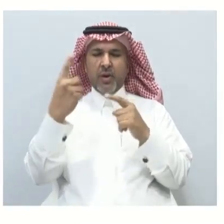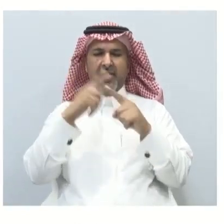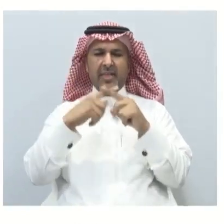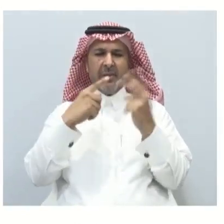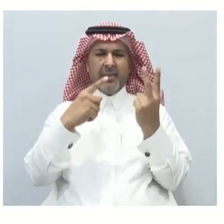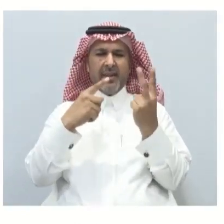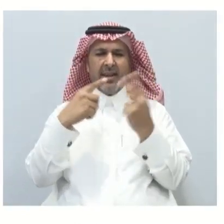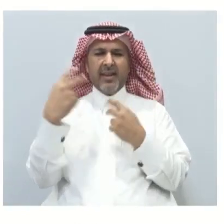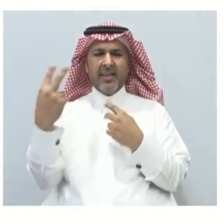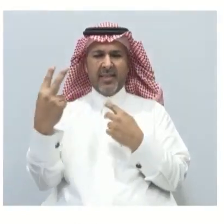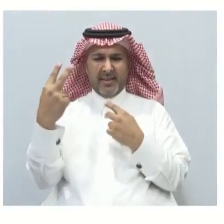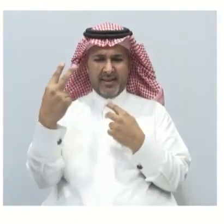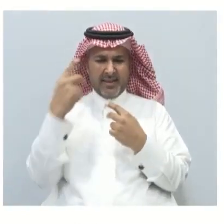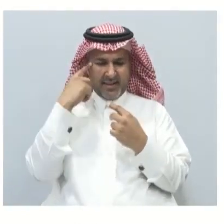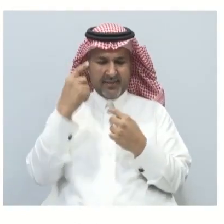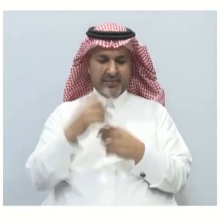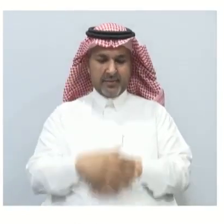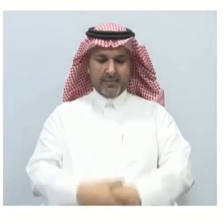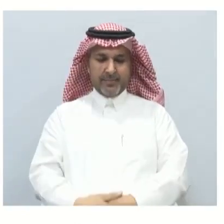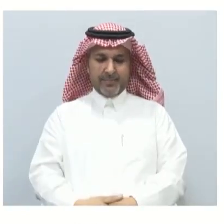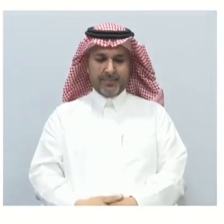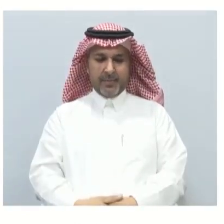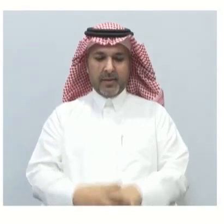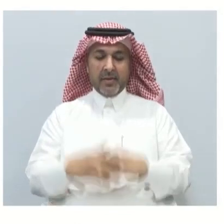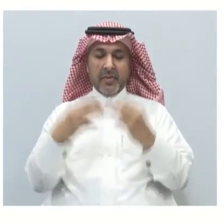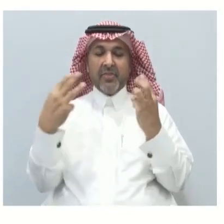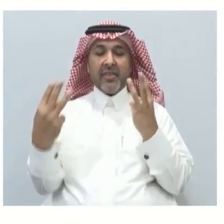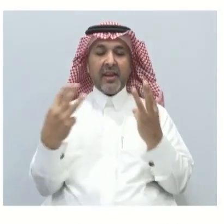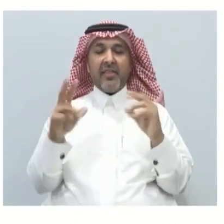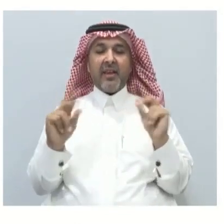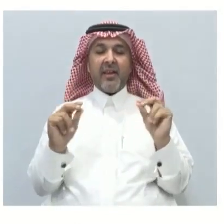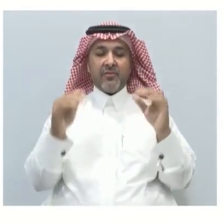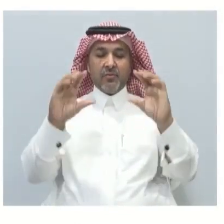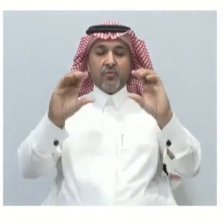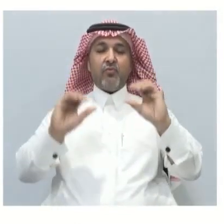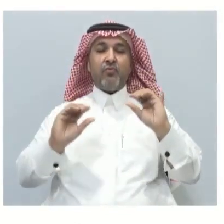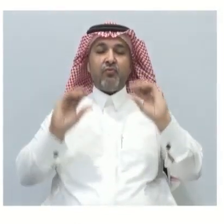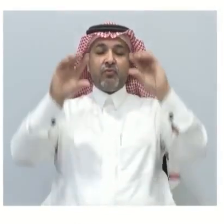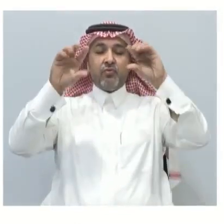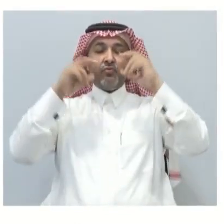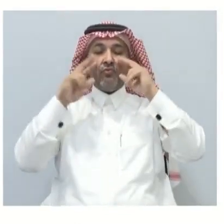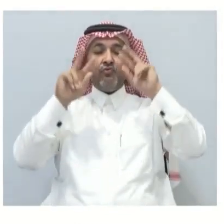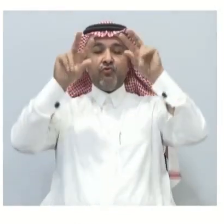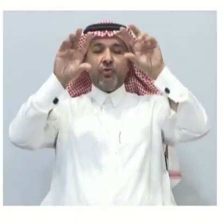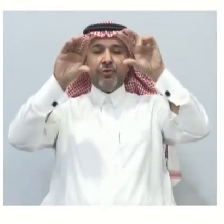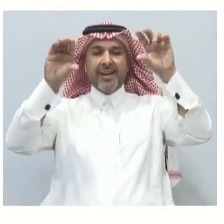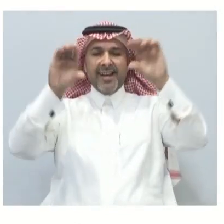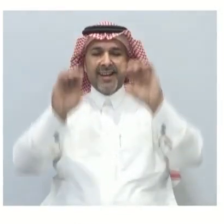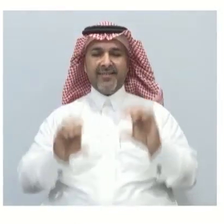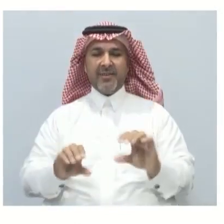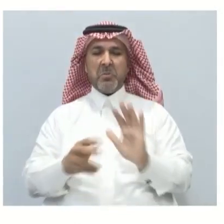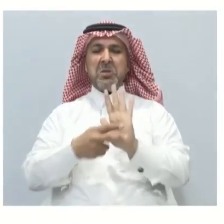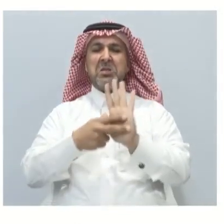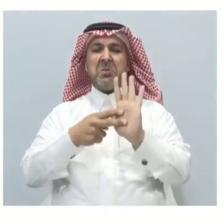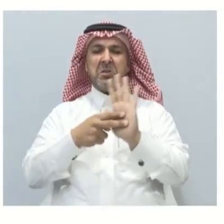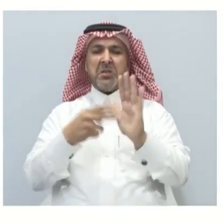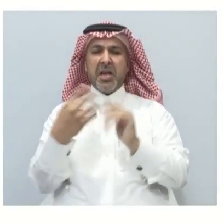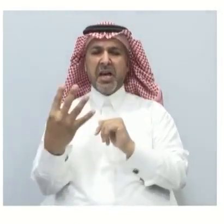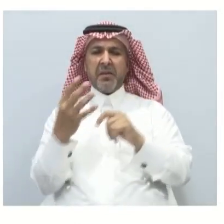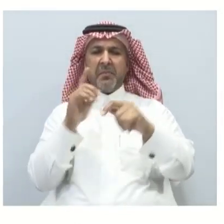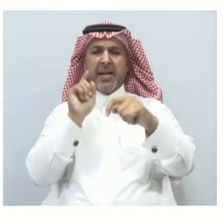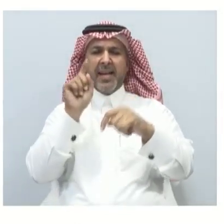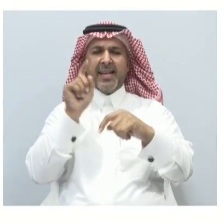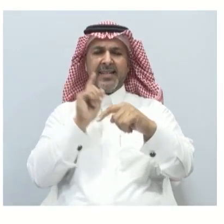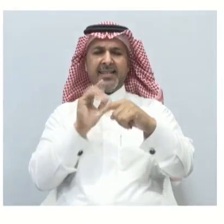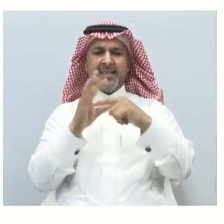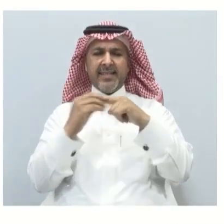يساوي 3 اس 6 اكس لاحظ ان الاساس توحد وطالب ان توحد الاساس راح انزل الاسس فبالتالي بقول ان ال 4 اكس